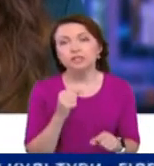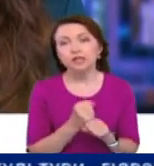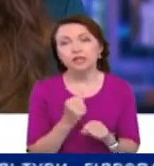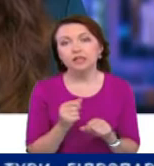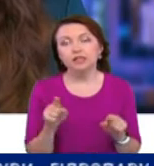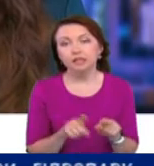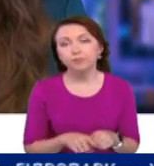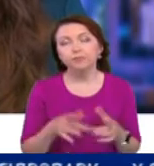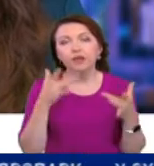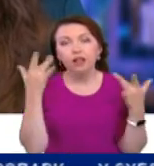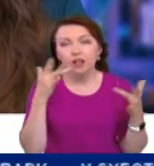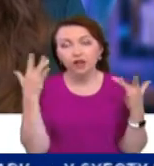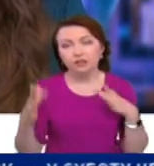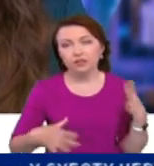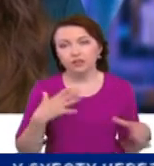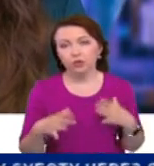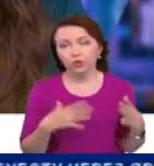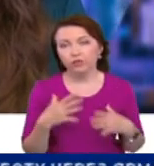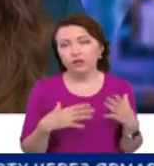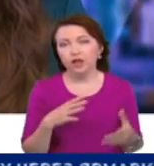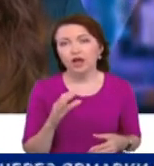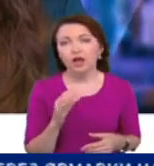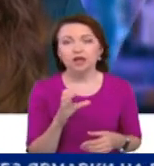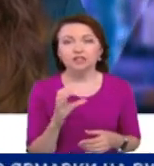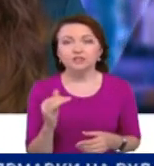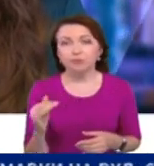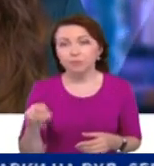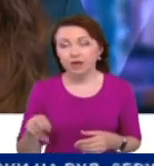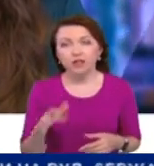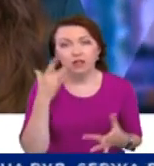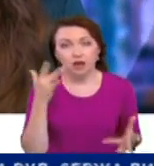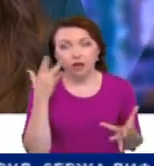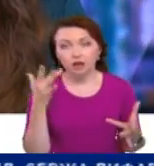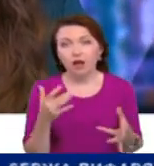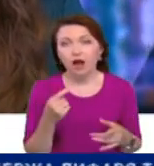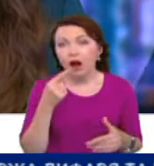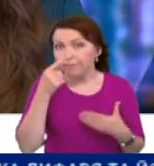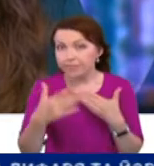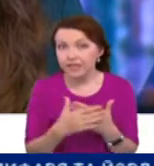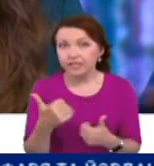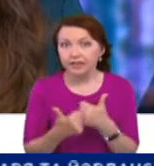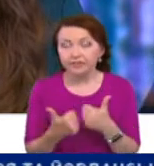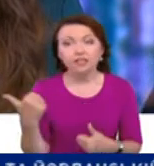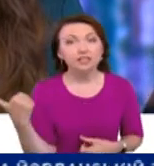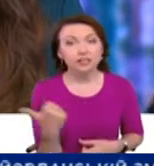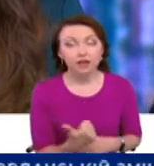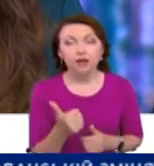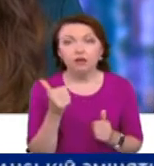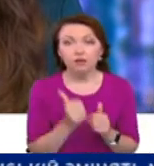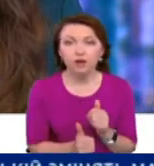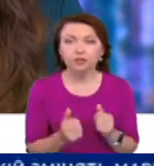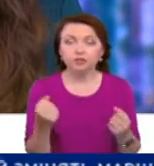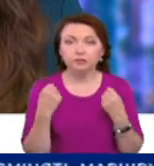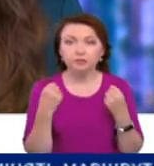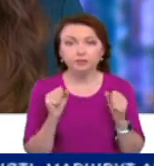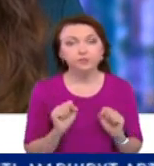такі лайт-тренування, лайт-СФП. А уже на этой неделе, тоже была предсоревновательная неделя, каждый спортсмен